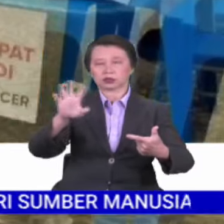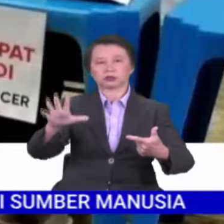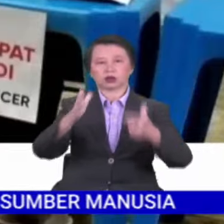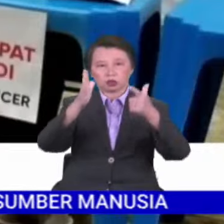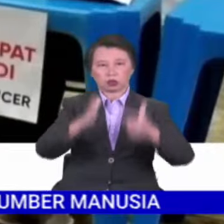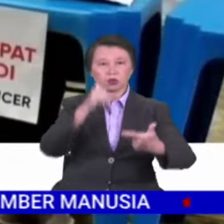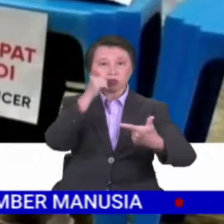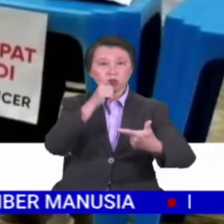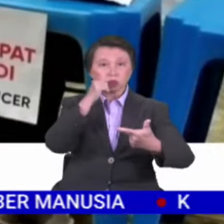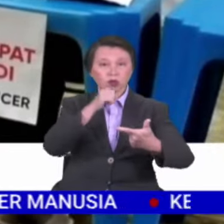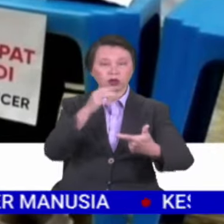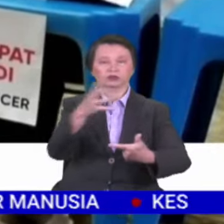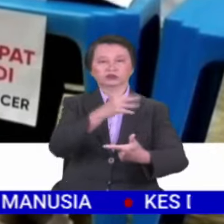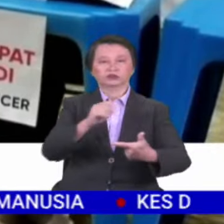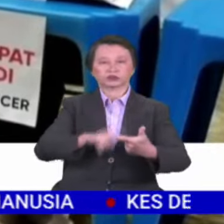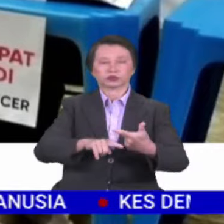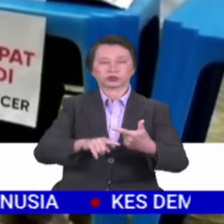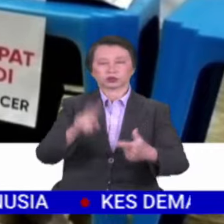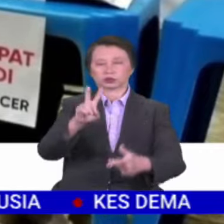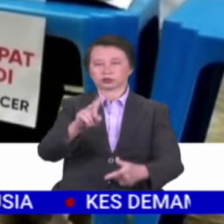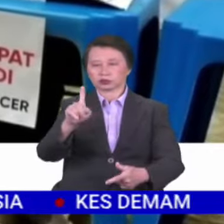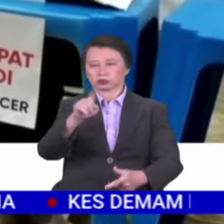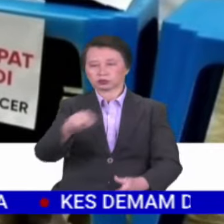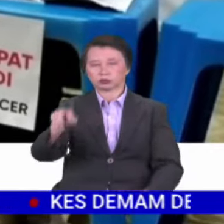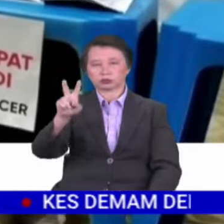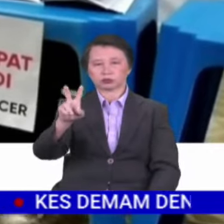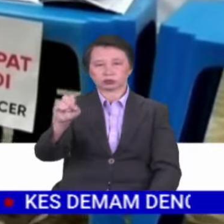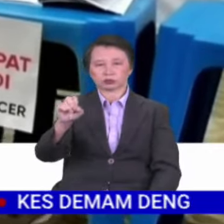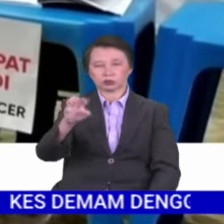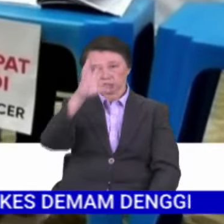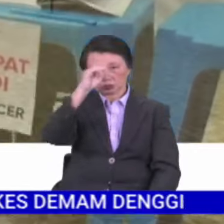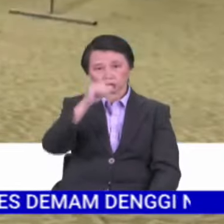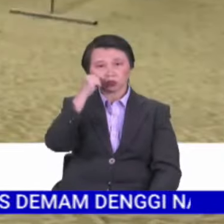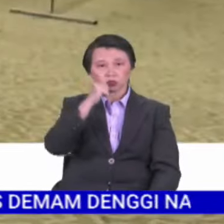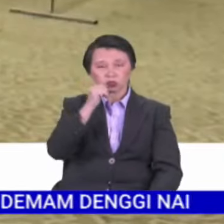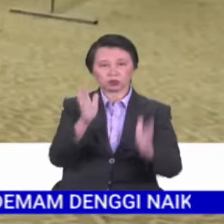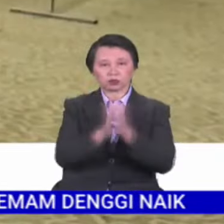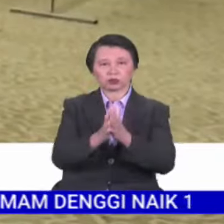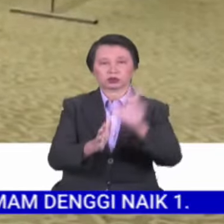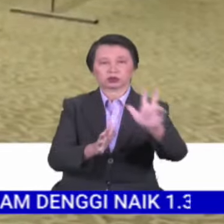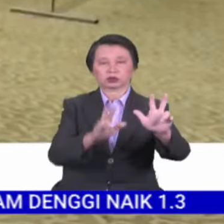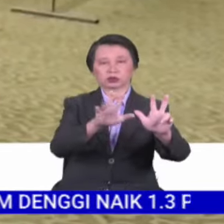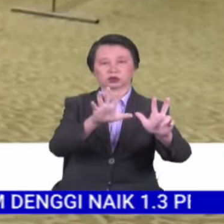51,745. Sementara itu, 21 hingga 29 tahun lelaki dan wanita